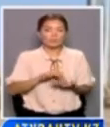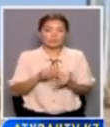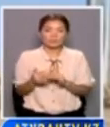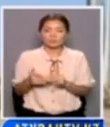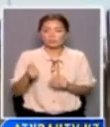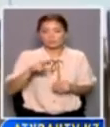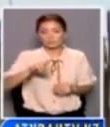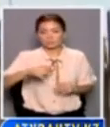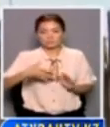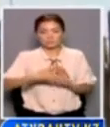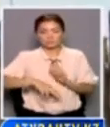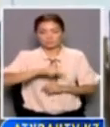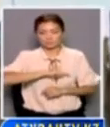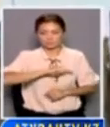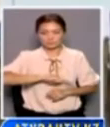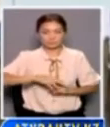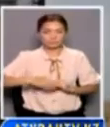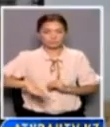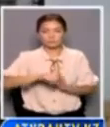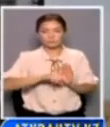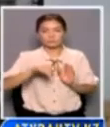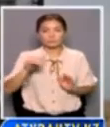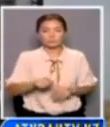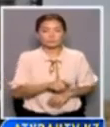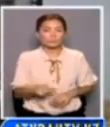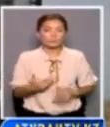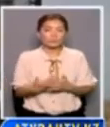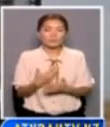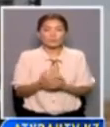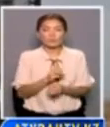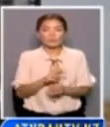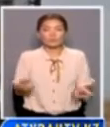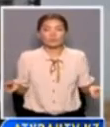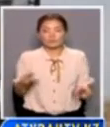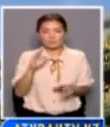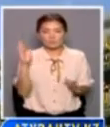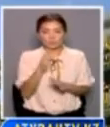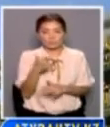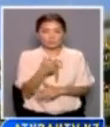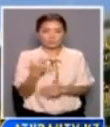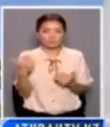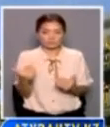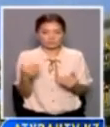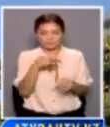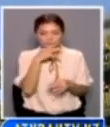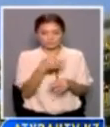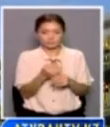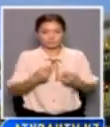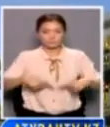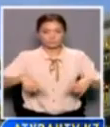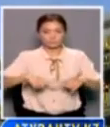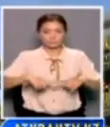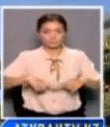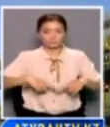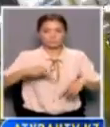при геолого-разведочных работах на 60 тысяч человек. По информации Министерства экологии, геологии и природных ресурсов,